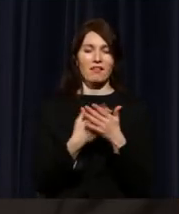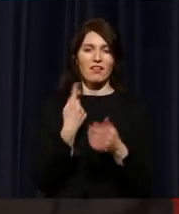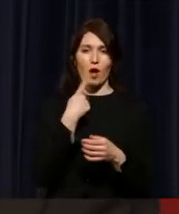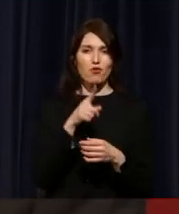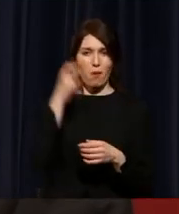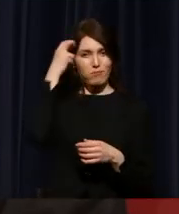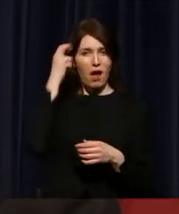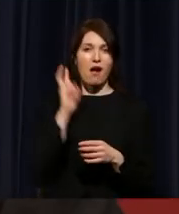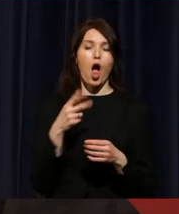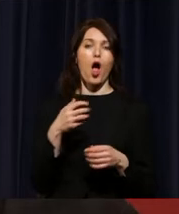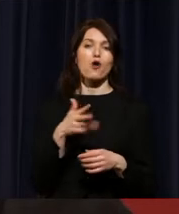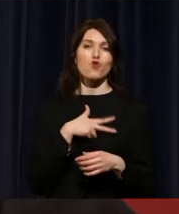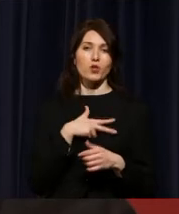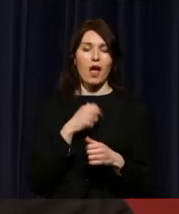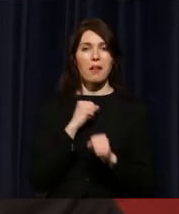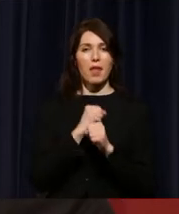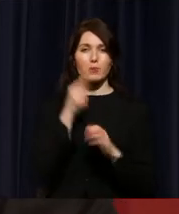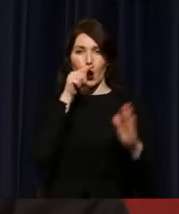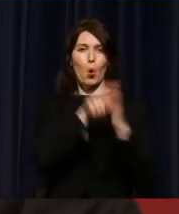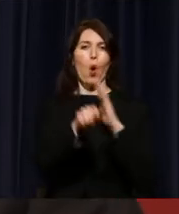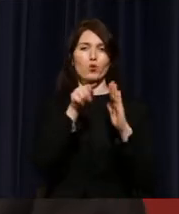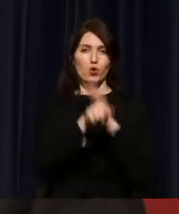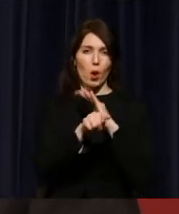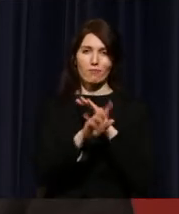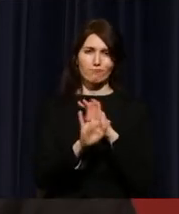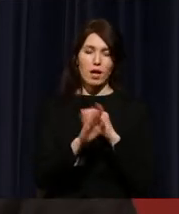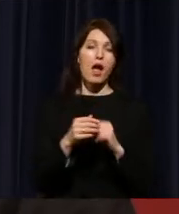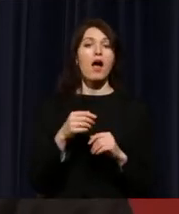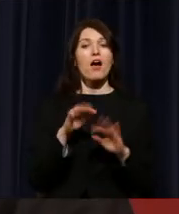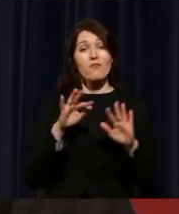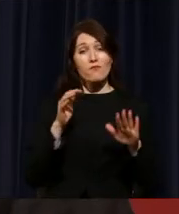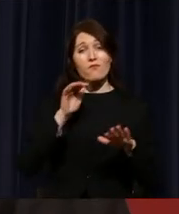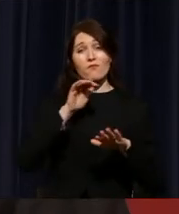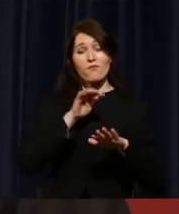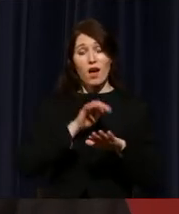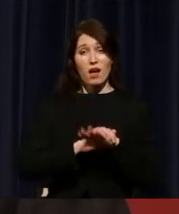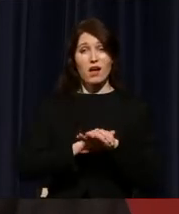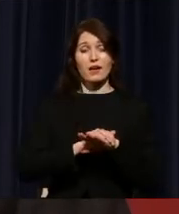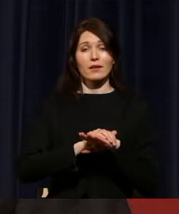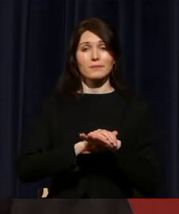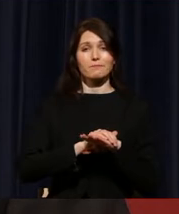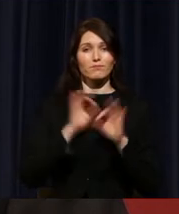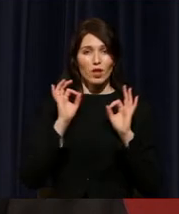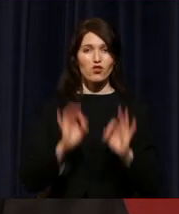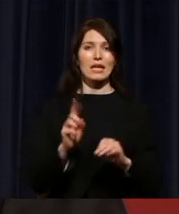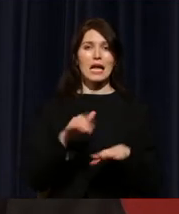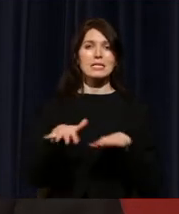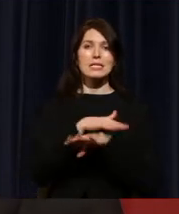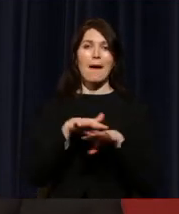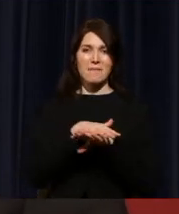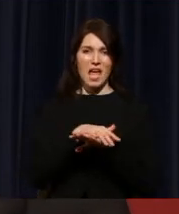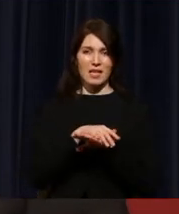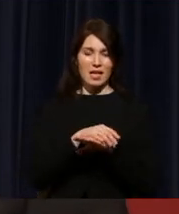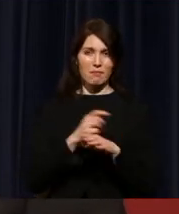no mītiem, ka sociālais darbs ir kontrolētājs. Savā ziņā īstenībā tā, tas ir sabiedrības